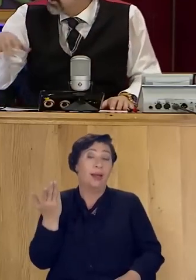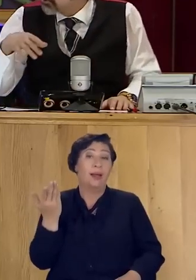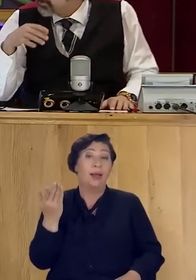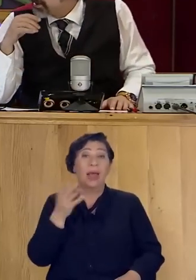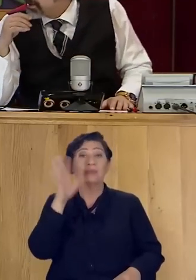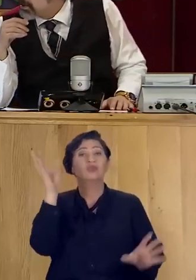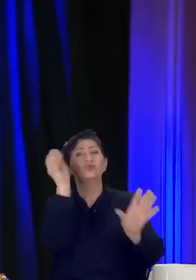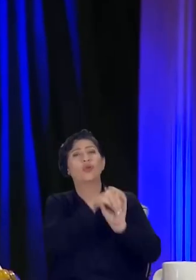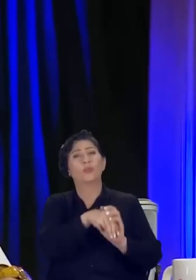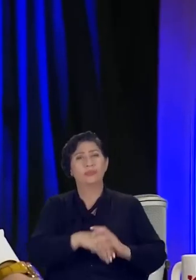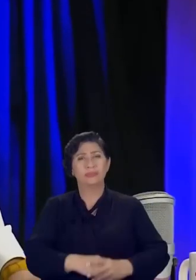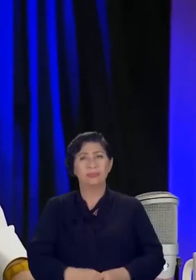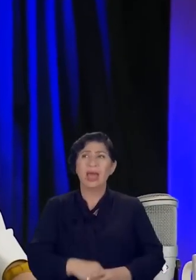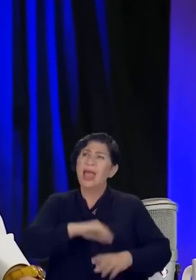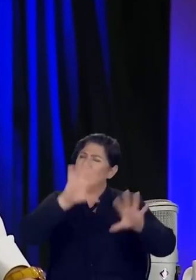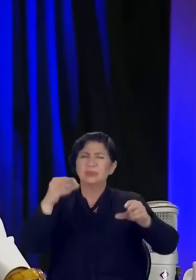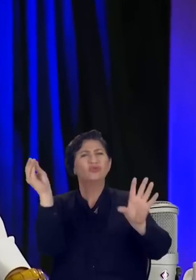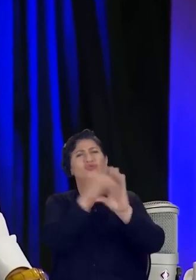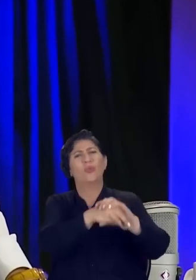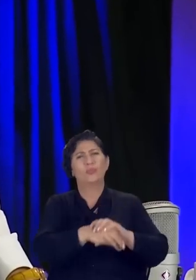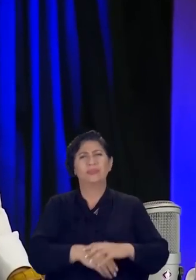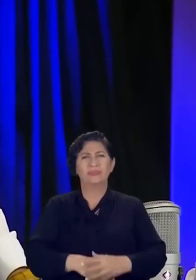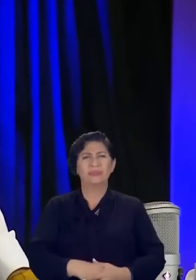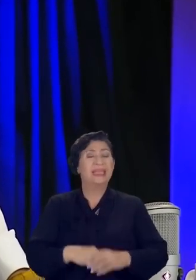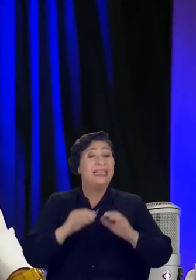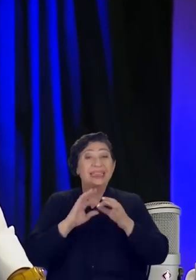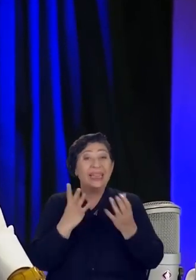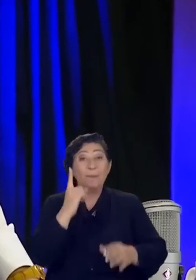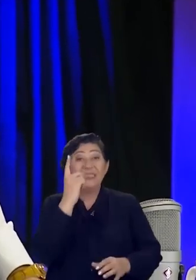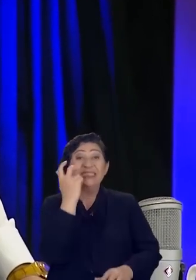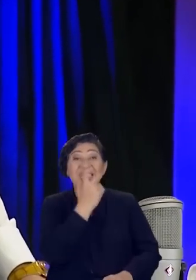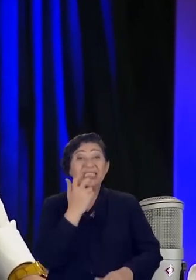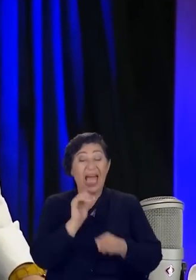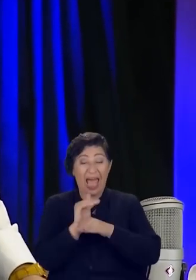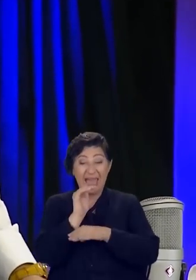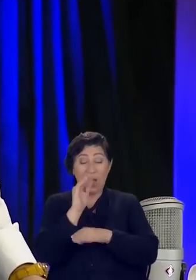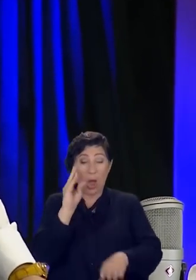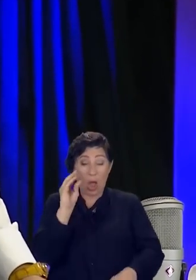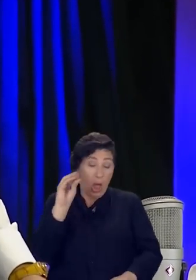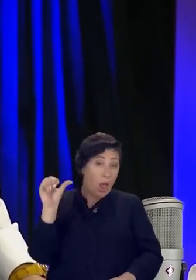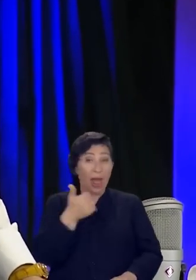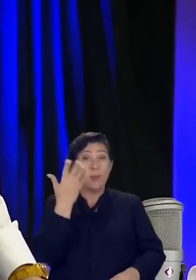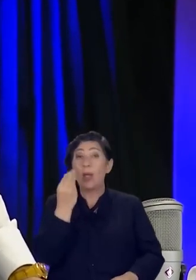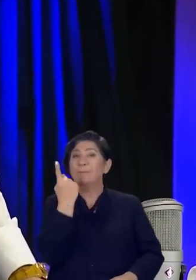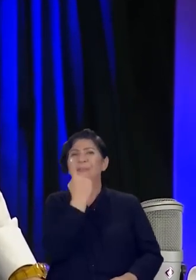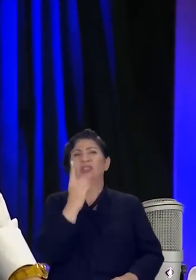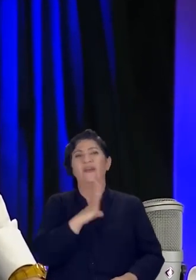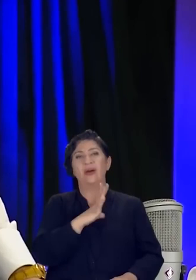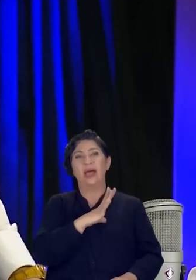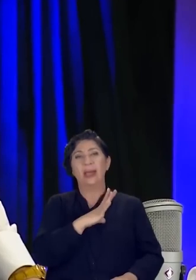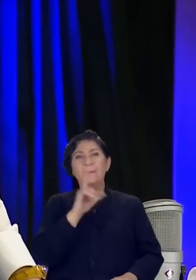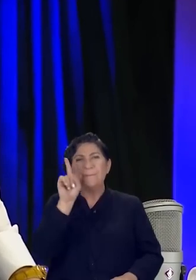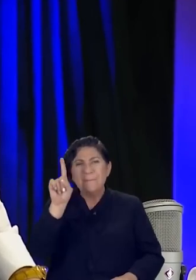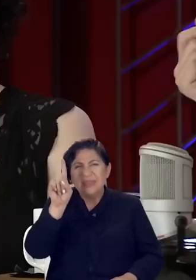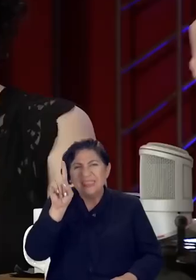hepsini at çöp tenekesine. Hepsini at çöp tenekesine. Çünkü bir sanatçının hayatında önemli olan bir tek şey vardır.